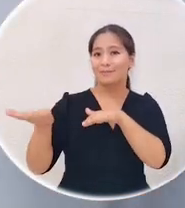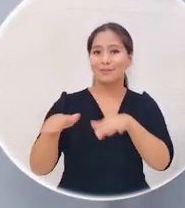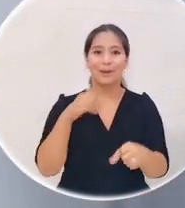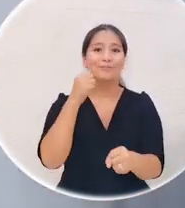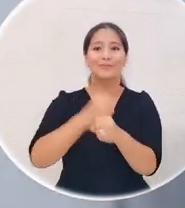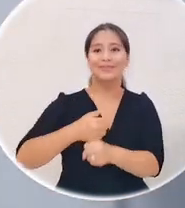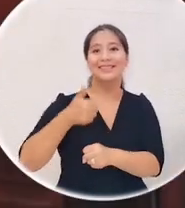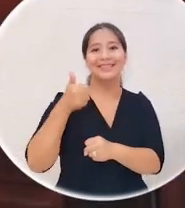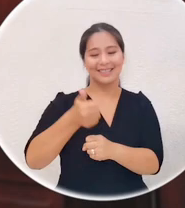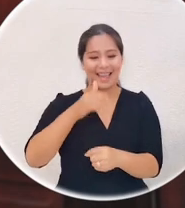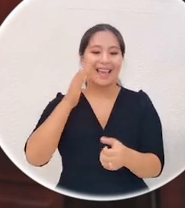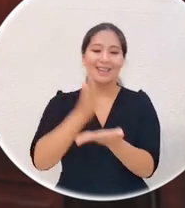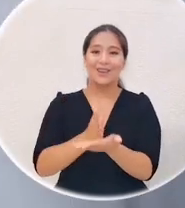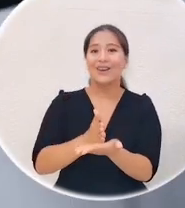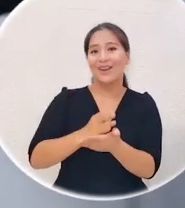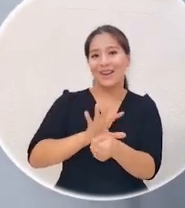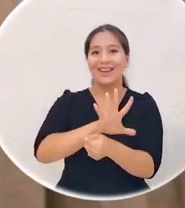และกัน